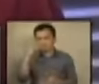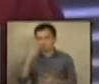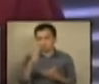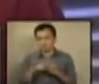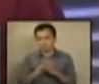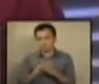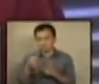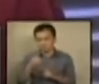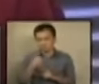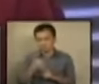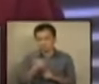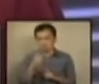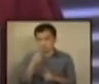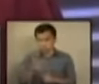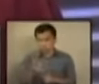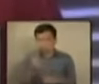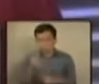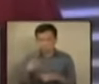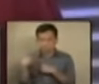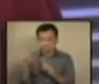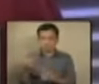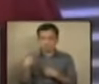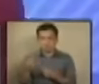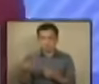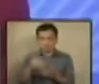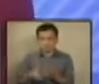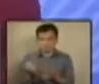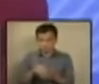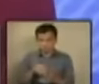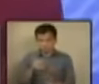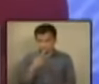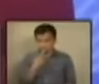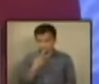kanyang pananakit sa inyo na sabi niyo po yung matagal at paulit-ulit na lamang?